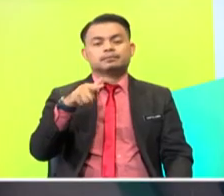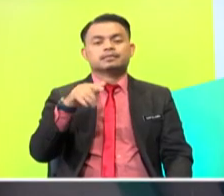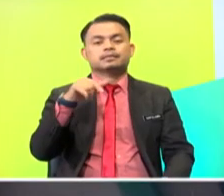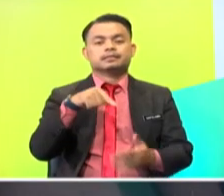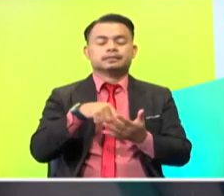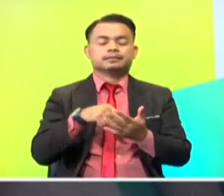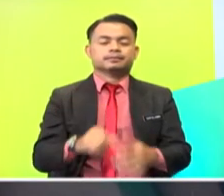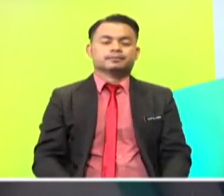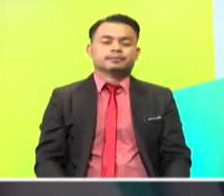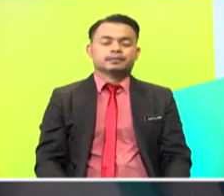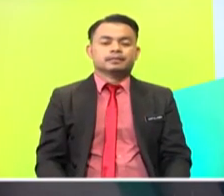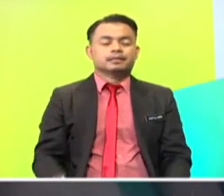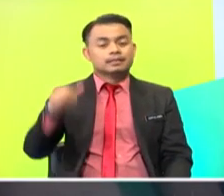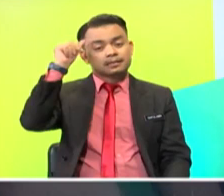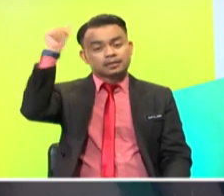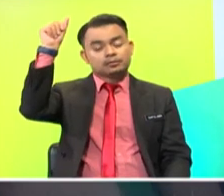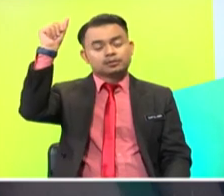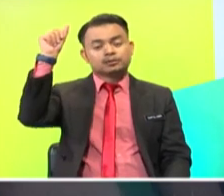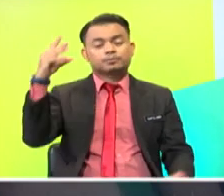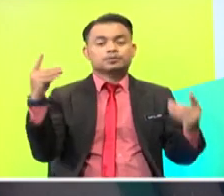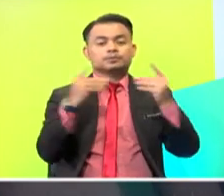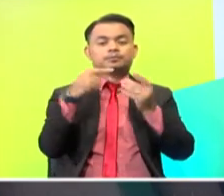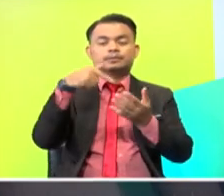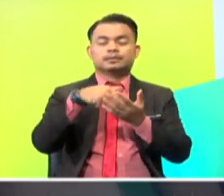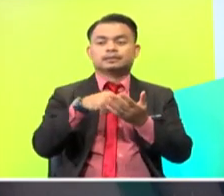pun Assalamualaikum sehingga kita berjumpa lagi bye-bye